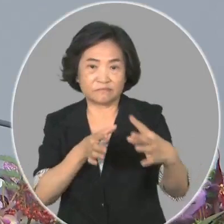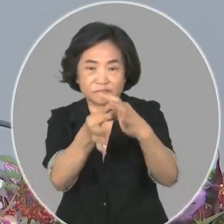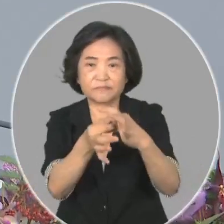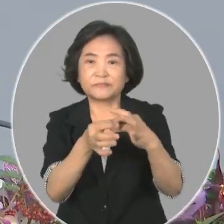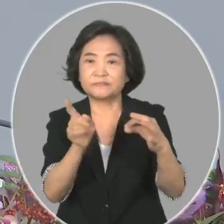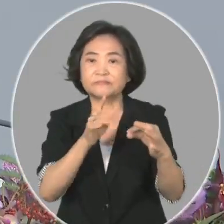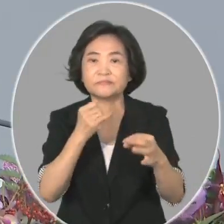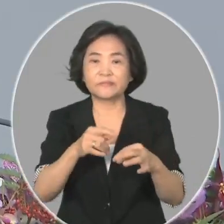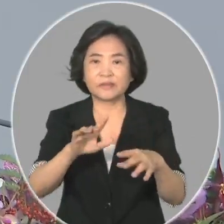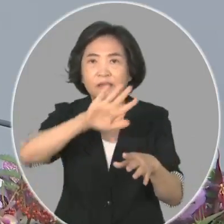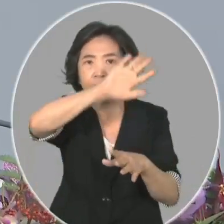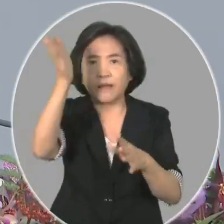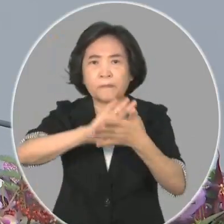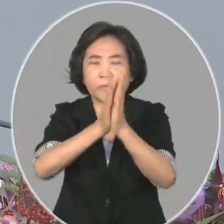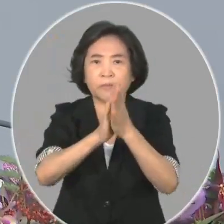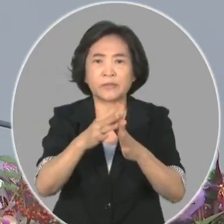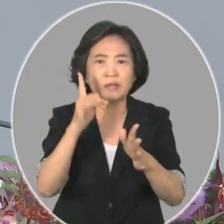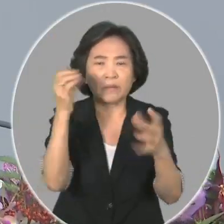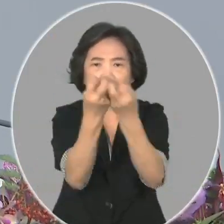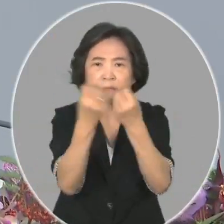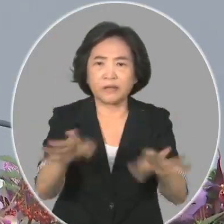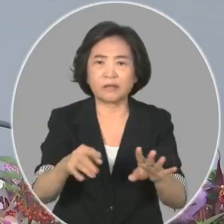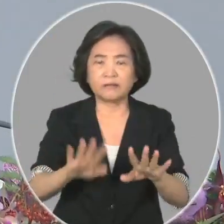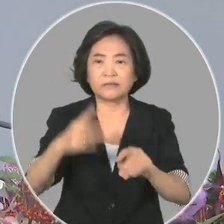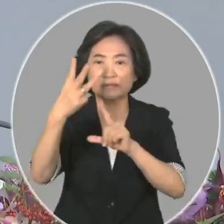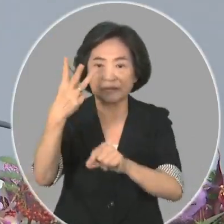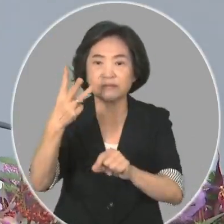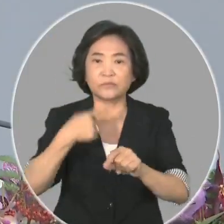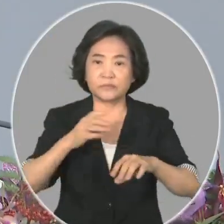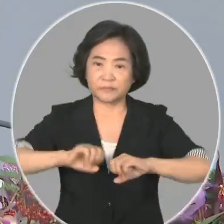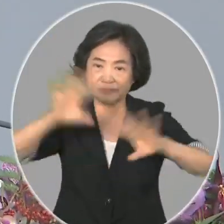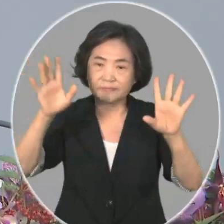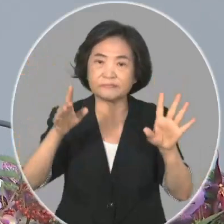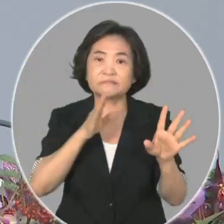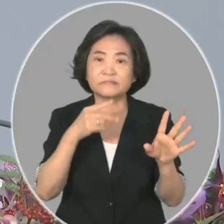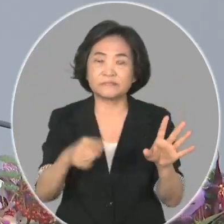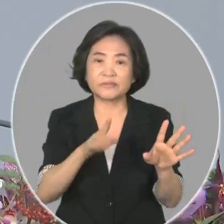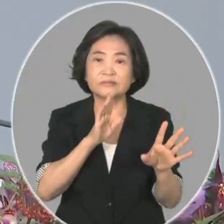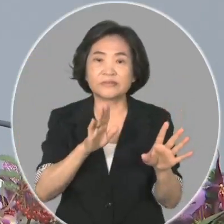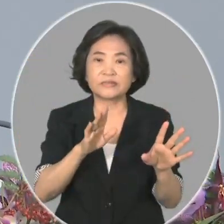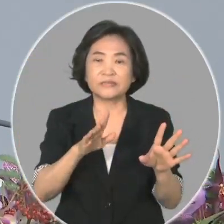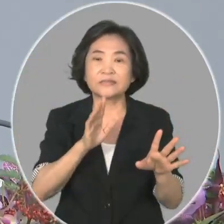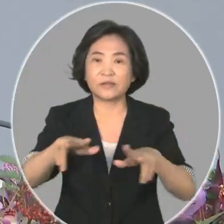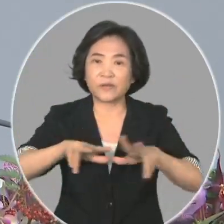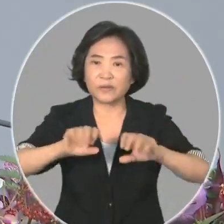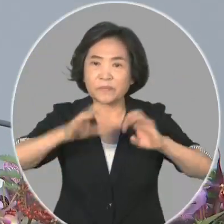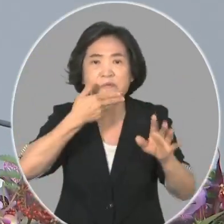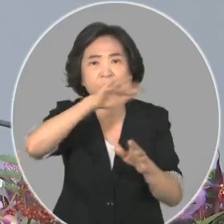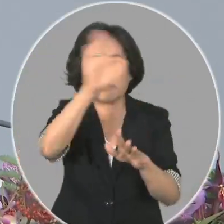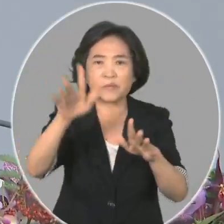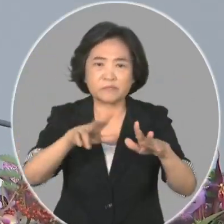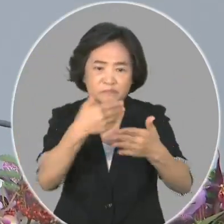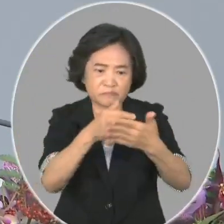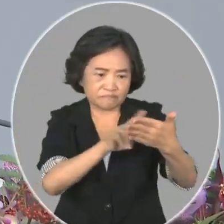取因应极端气候的行动。今年三月，我们公布了净零转型的路径图， 气候变迁因